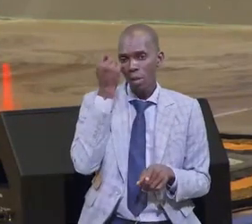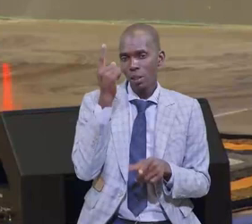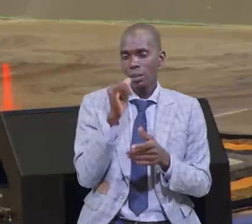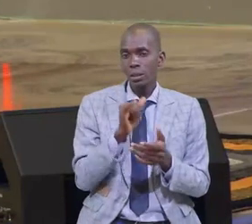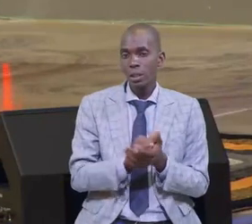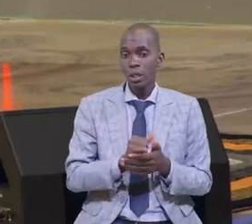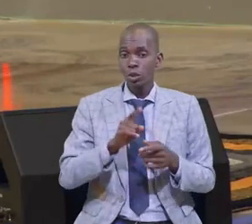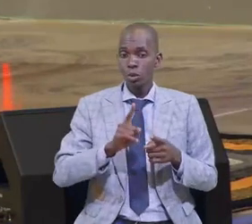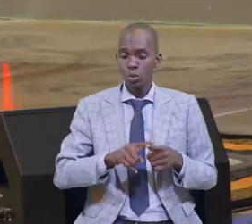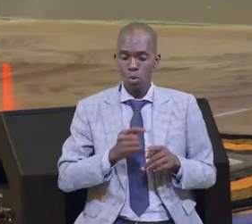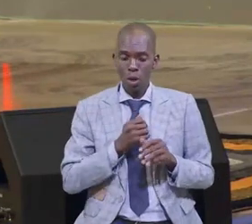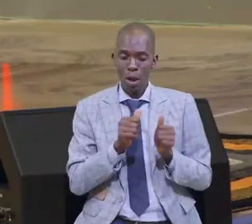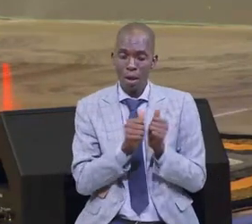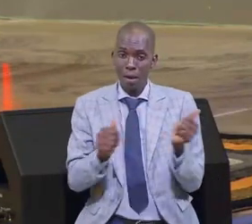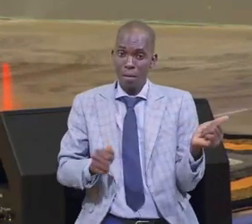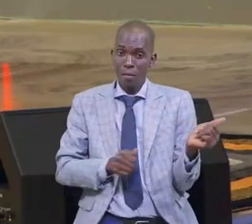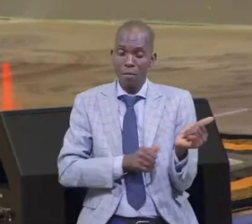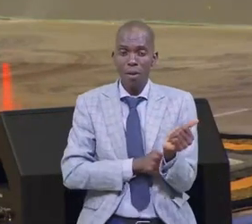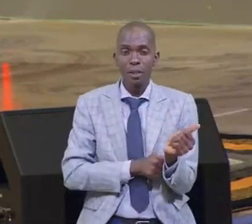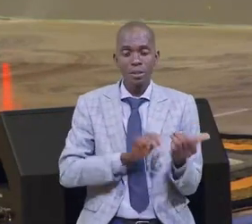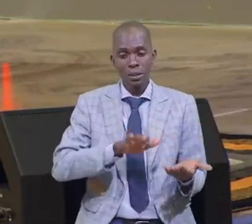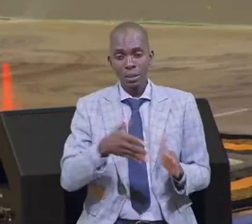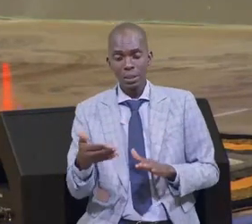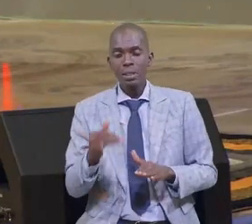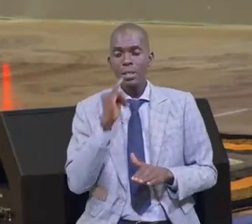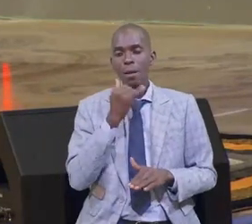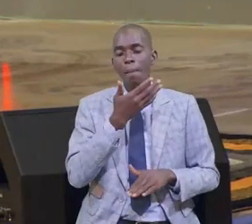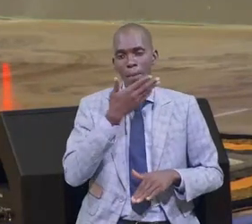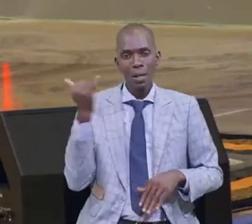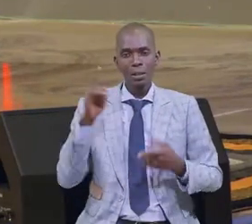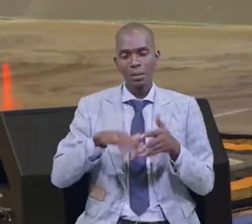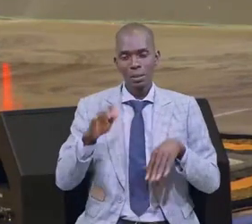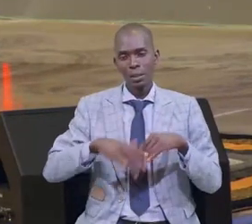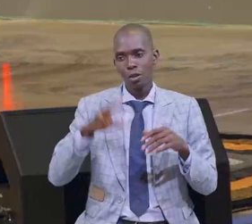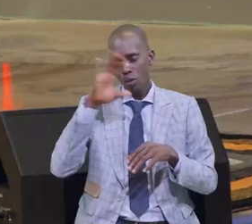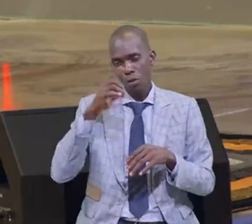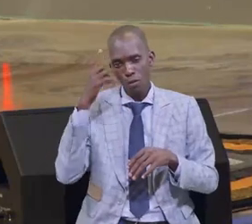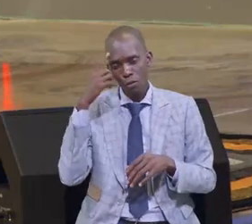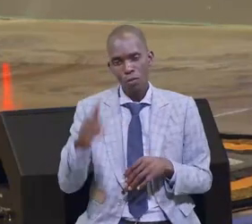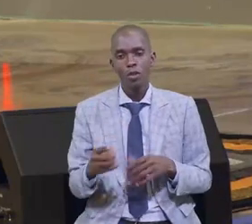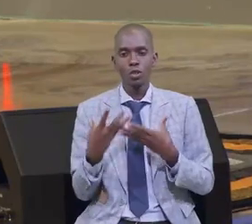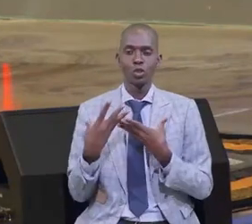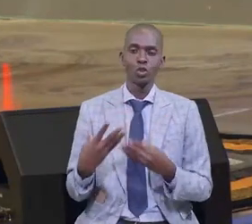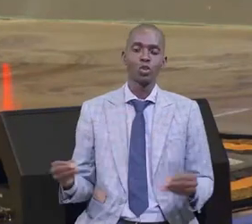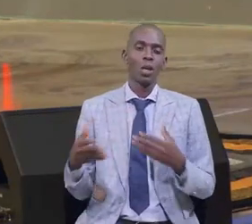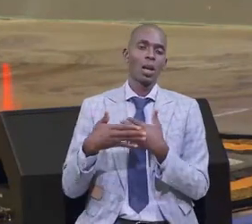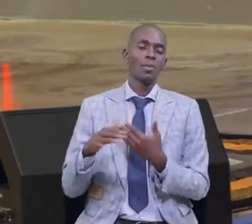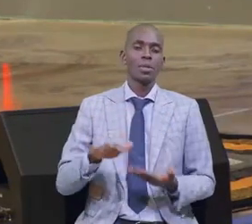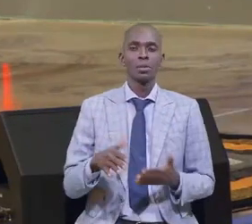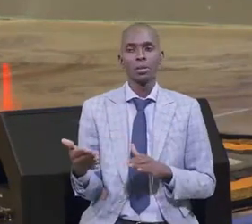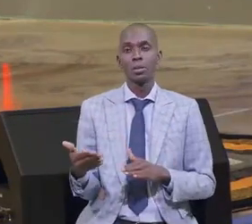mieux que la guérison. Mieux prévenir que de guérir. Qu'est-ce que cela veut dire?